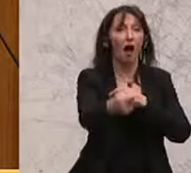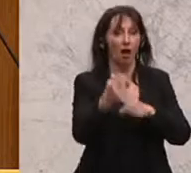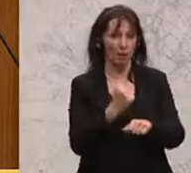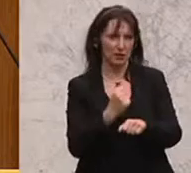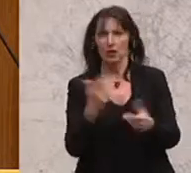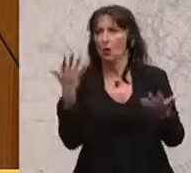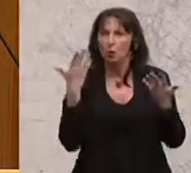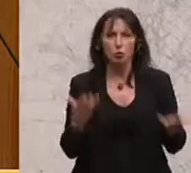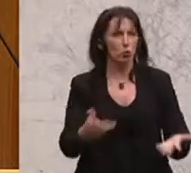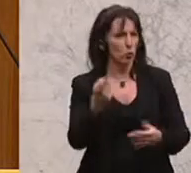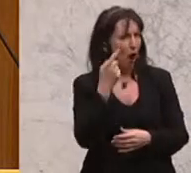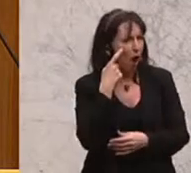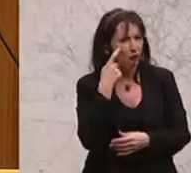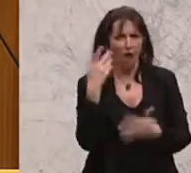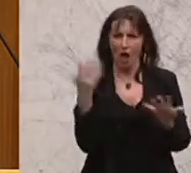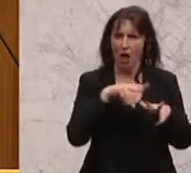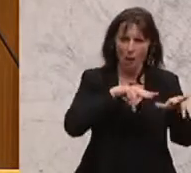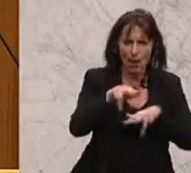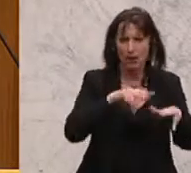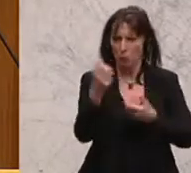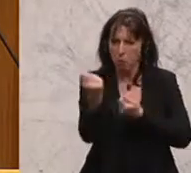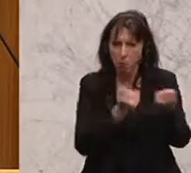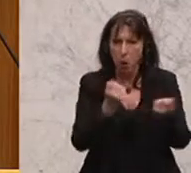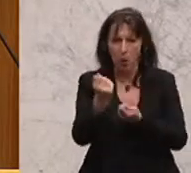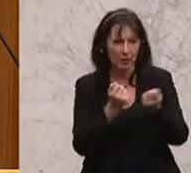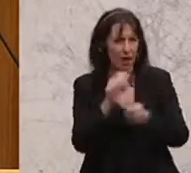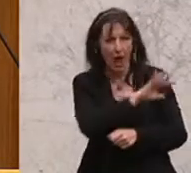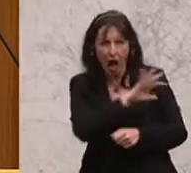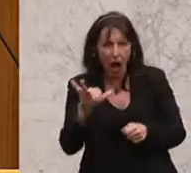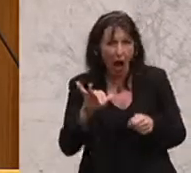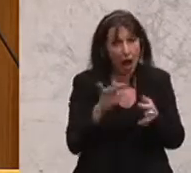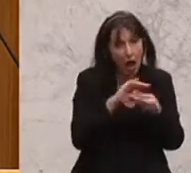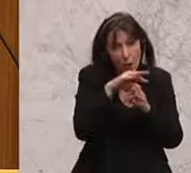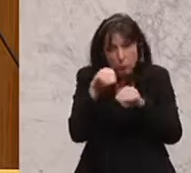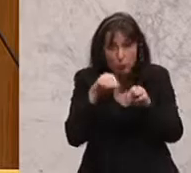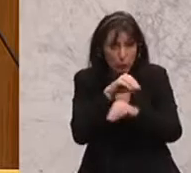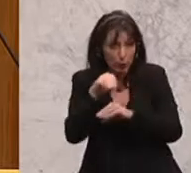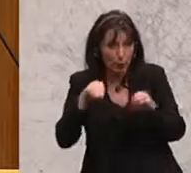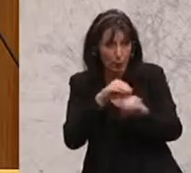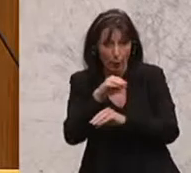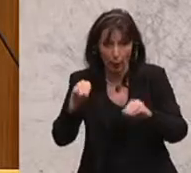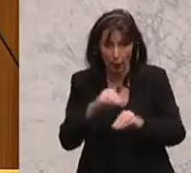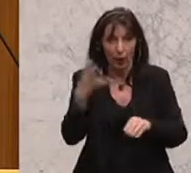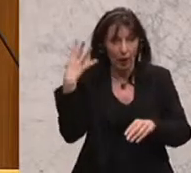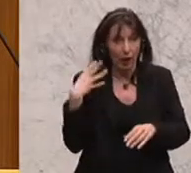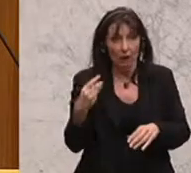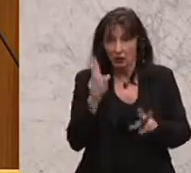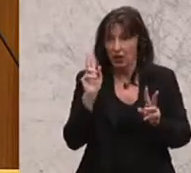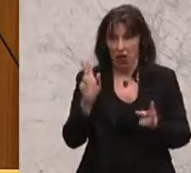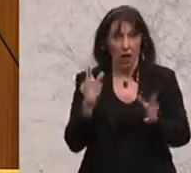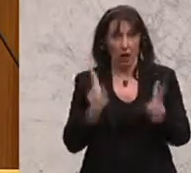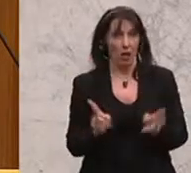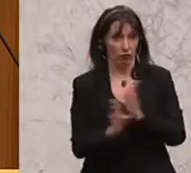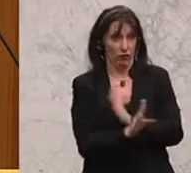wie Politik zusammengespielt haben, um weiter eine Leiche gesund zu schreiben. Und das haben Sie hier geschwärzt. Und wissen Sie, warum ich Ihnen das erzählen